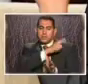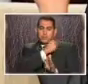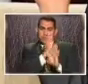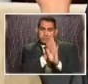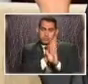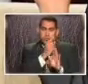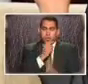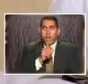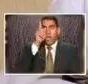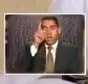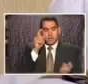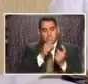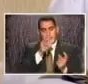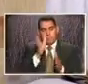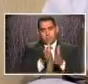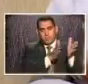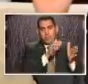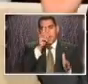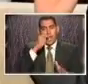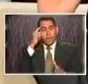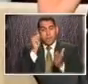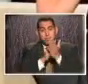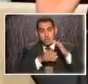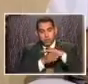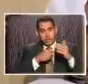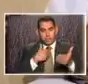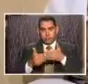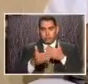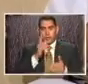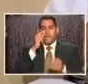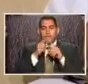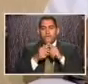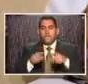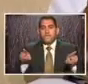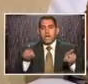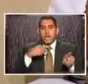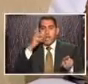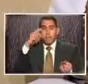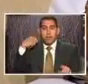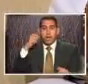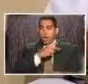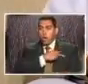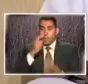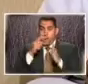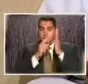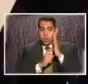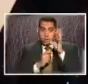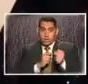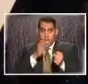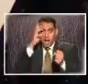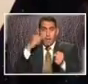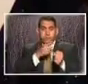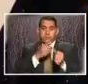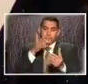عز وجل لكنه مغلق على نفسه في بيته. أيوة. نفسه في بيته أنا ماليش دعوة. الفارق بين الشيء أيوة. الذي للسلطة أن تتدخل فيه وبين الشيء